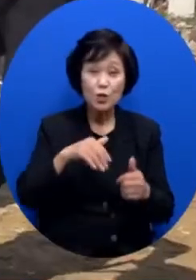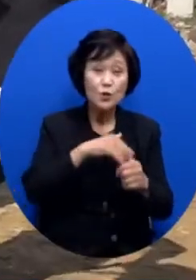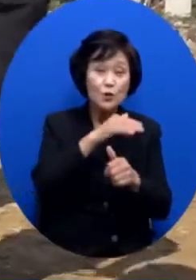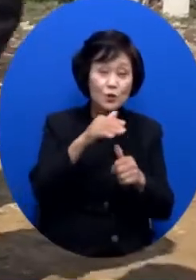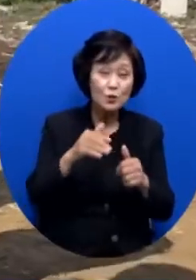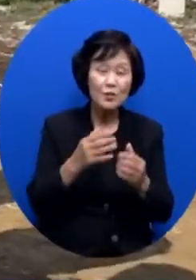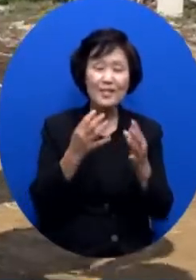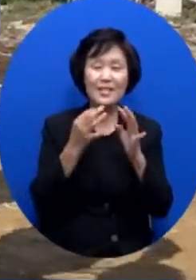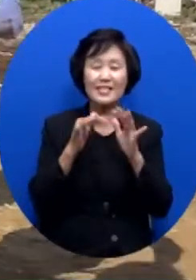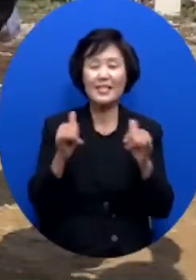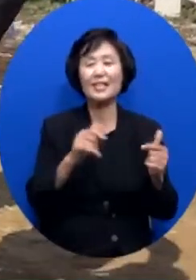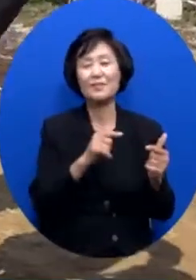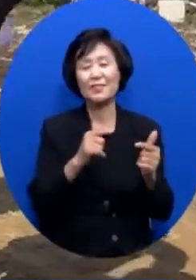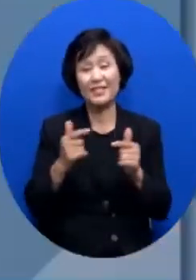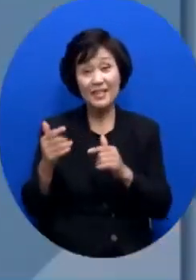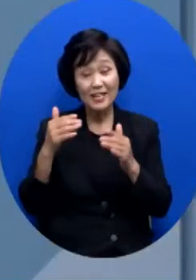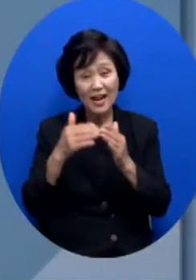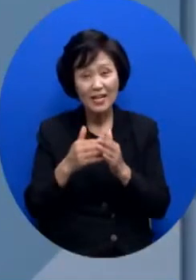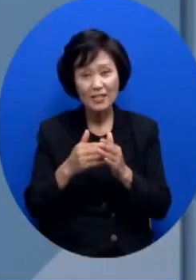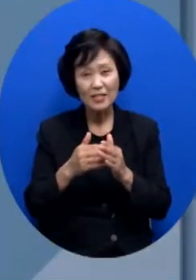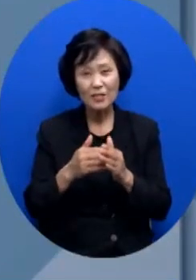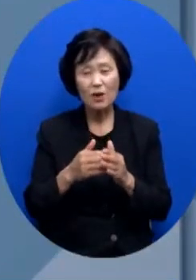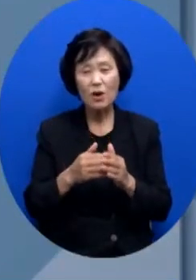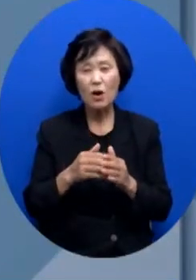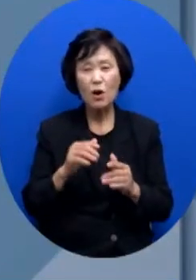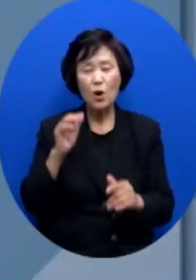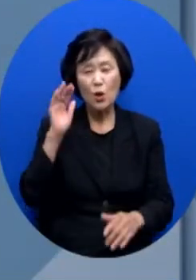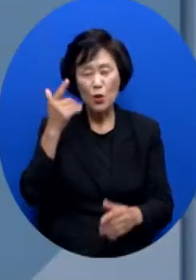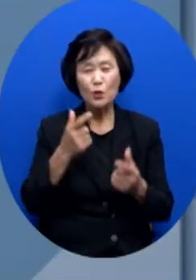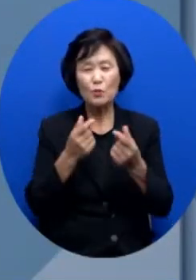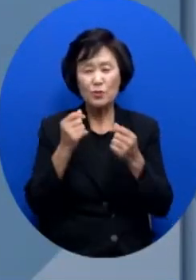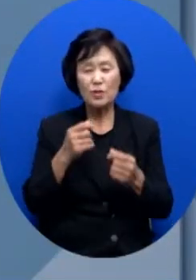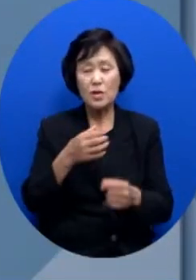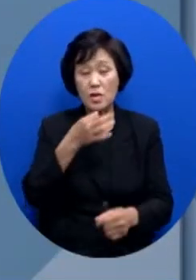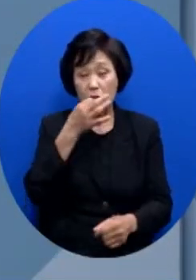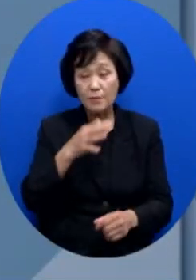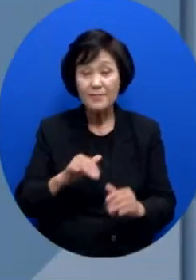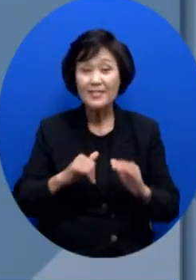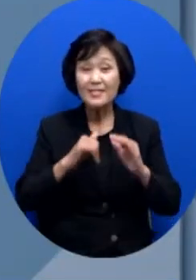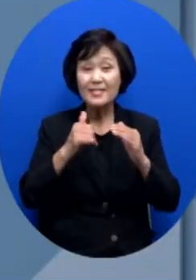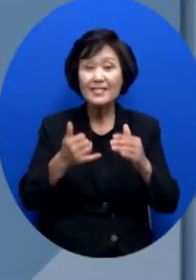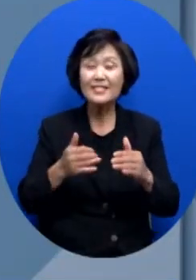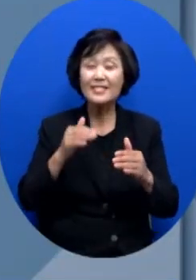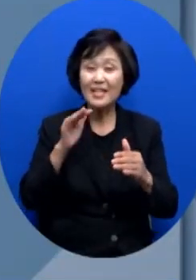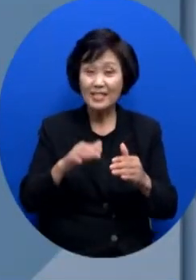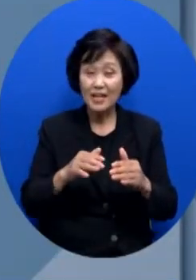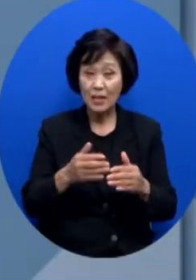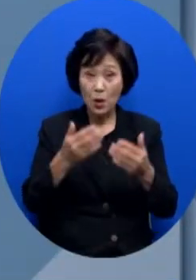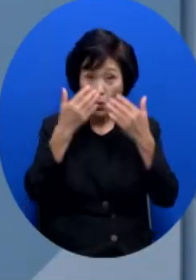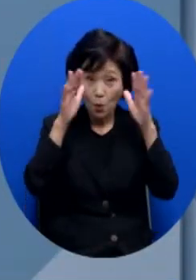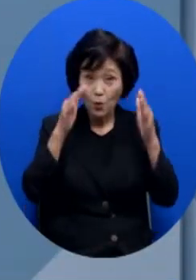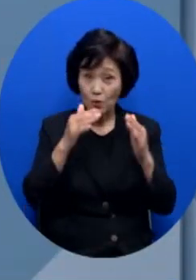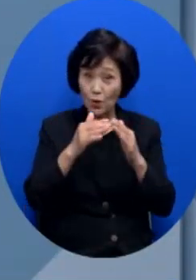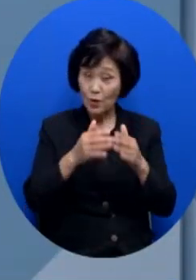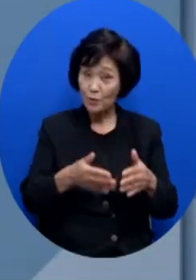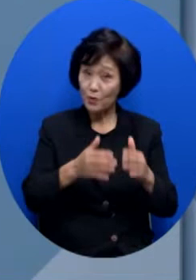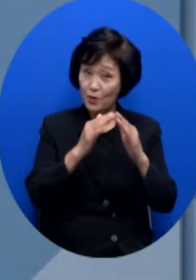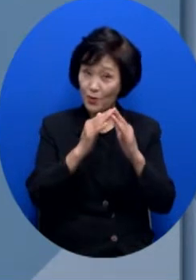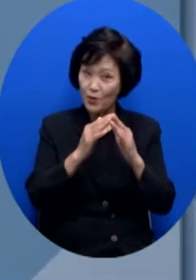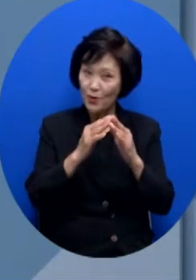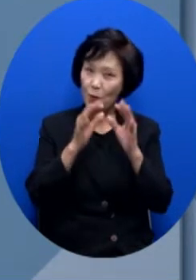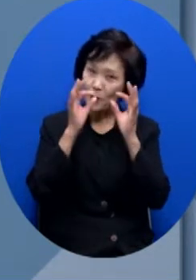사람들까지도 이렇게 각박한 세대에 이렇게 무상으로 집을 져주는 이런 걸